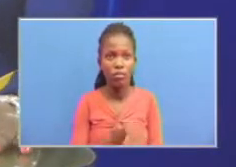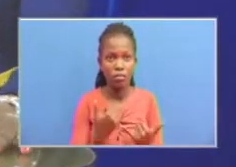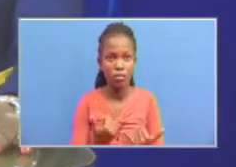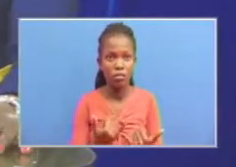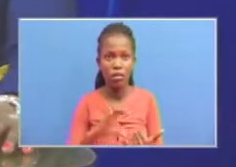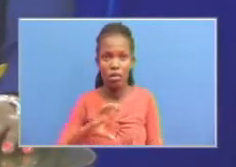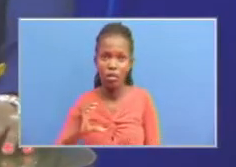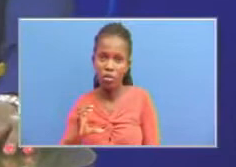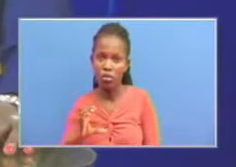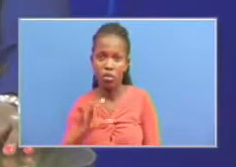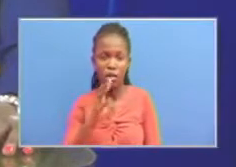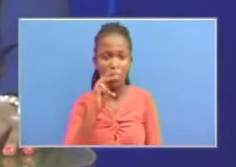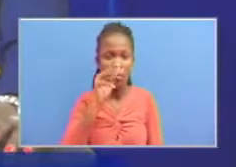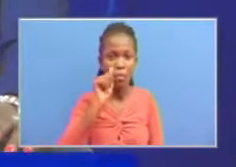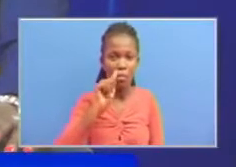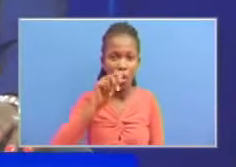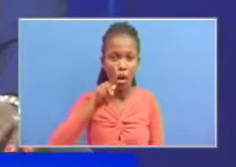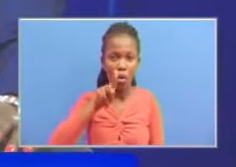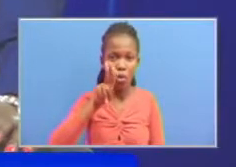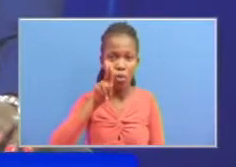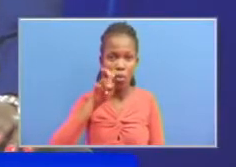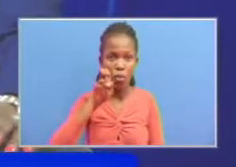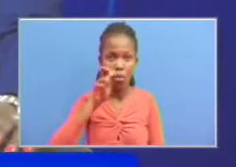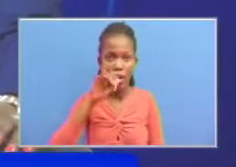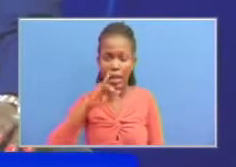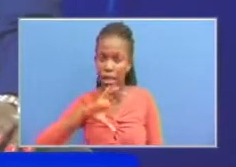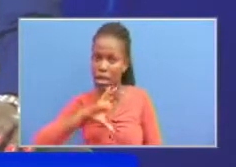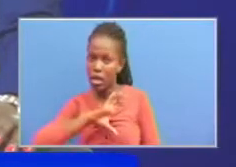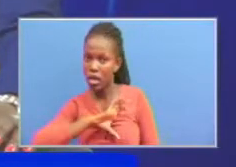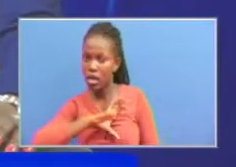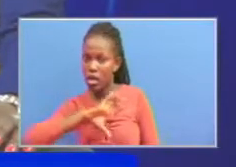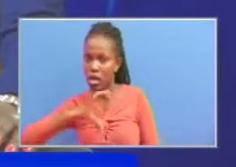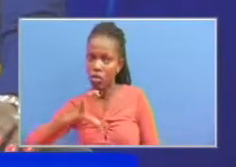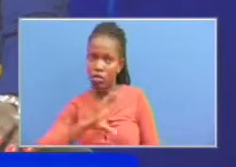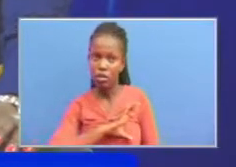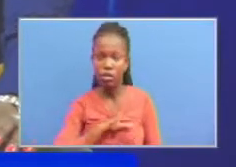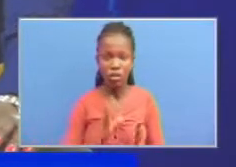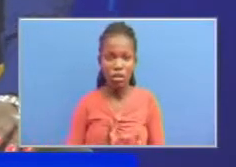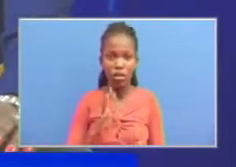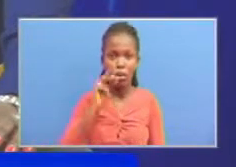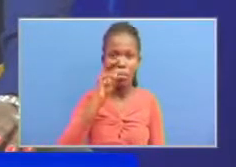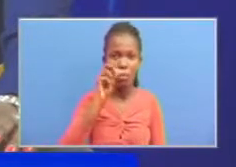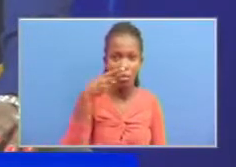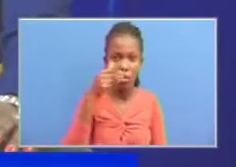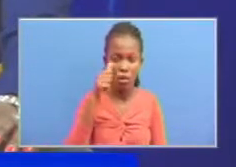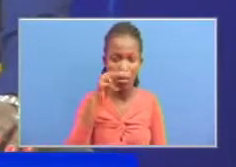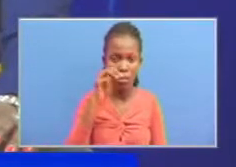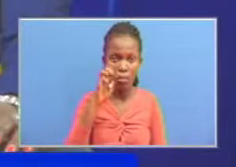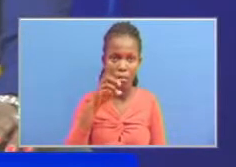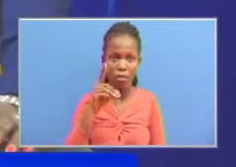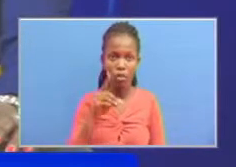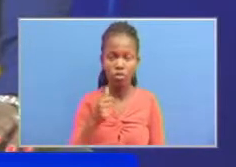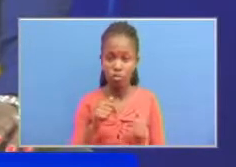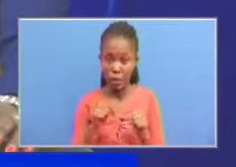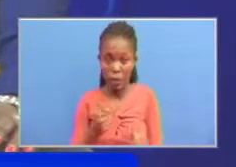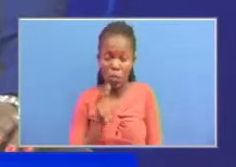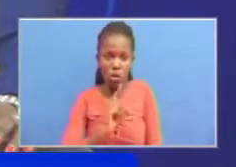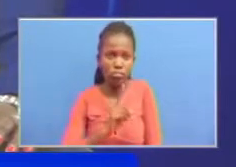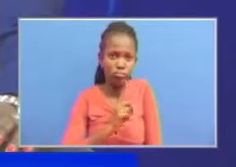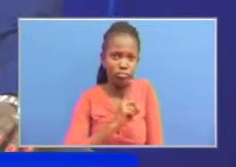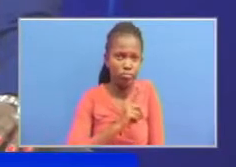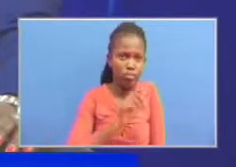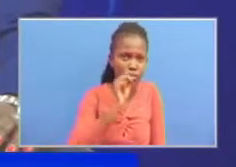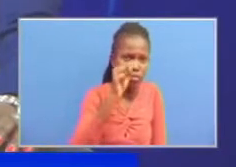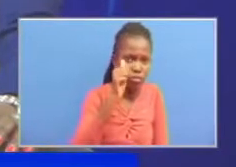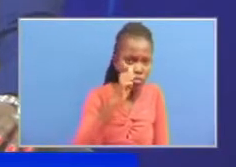wa county ya Makueni ni kana county commissioner wa Makueni Mohamed Mahalim ni waumia ukanyo Mauvoo na wamudhia kwa ngwatanio